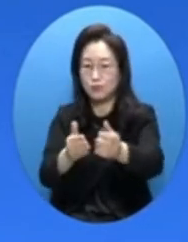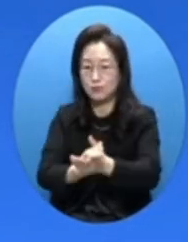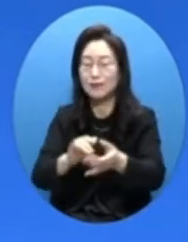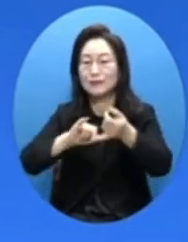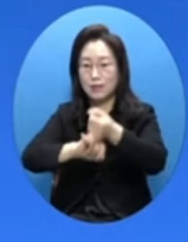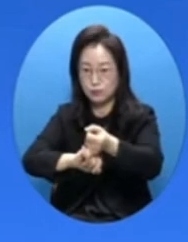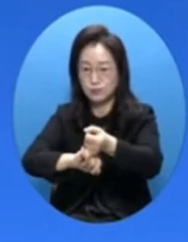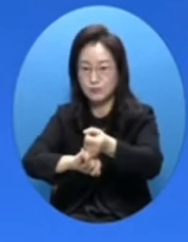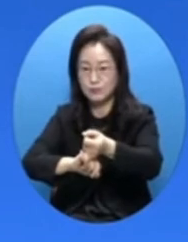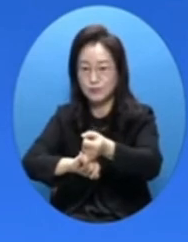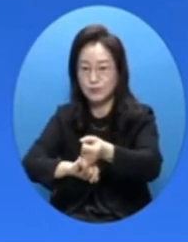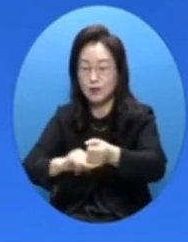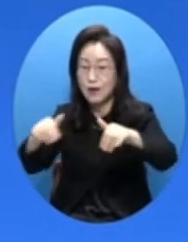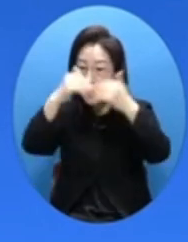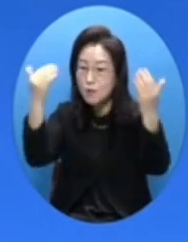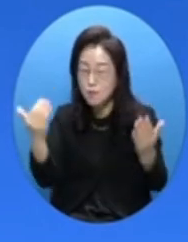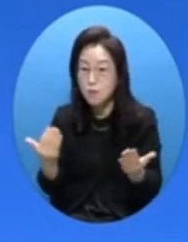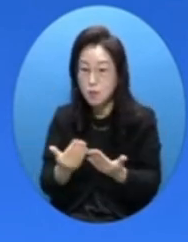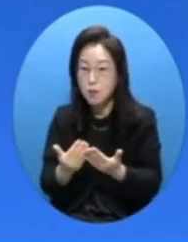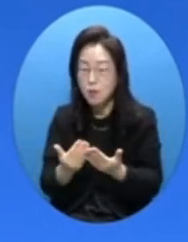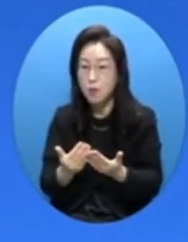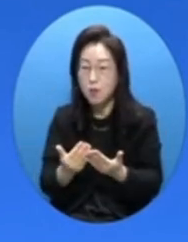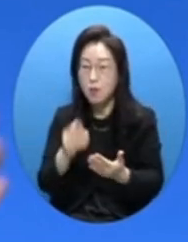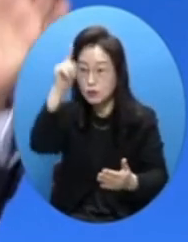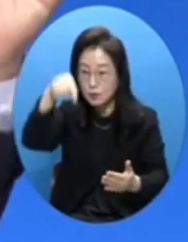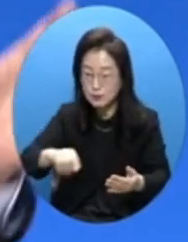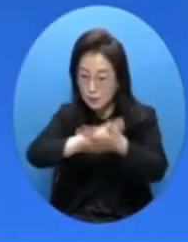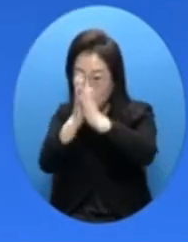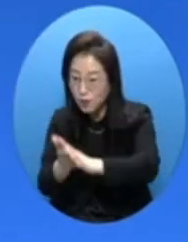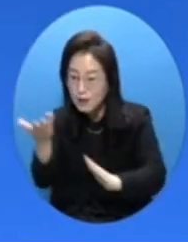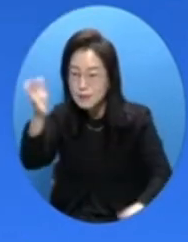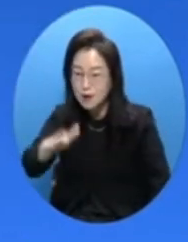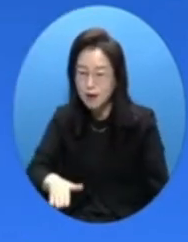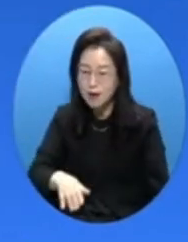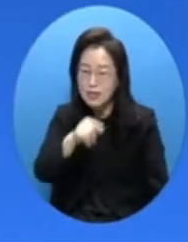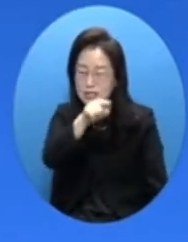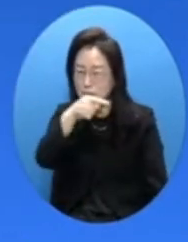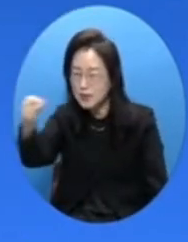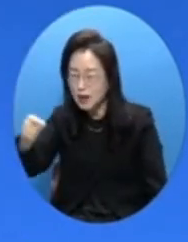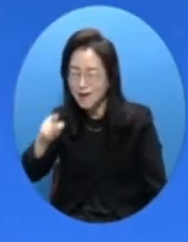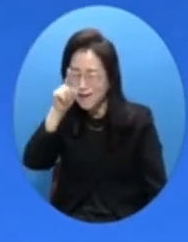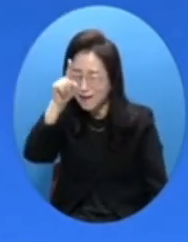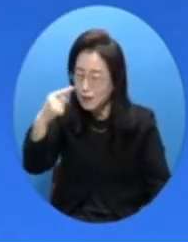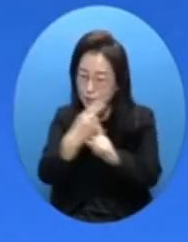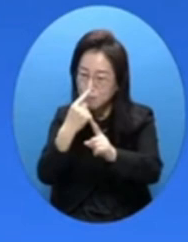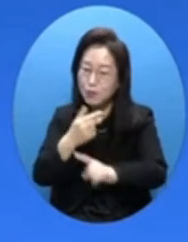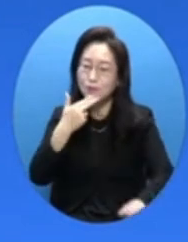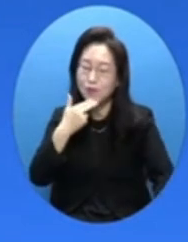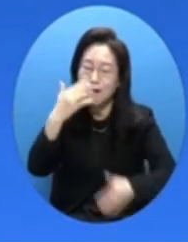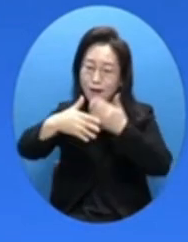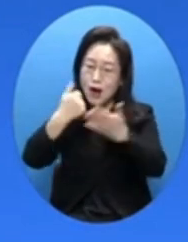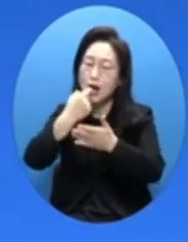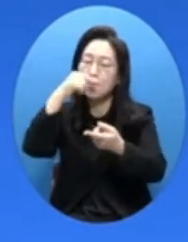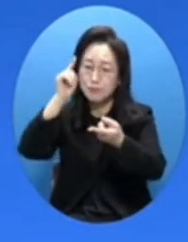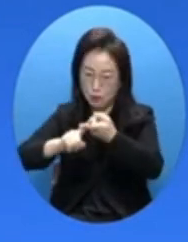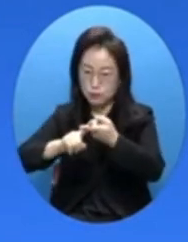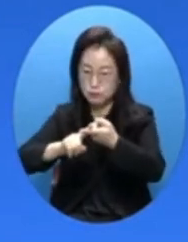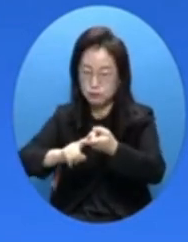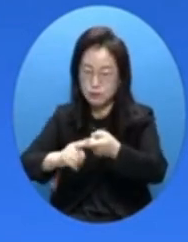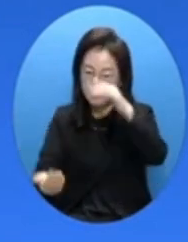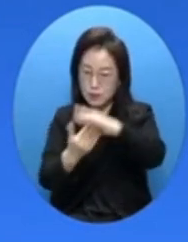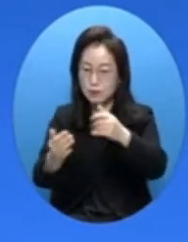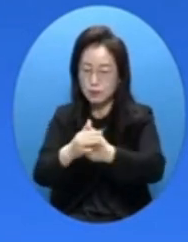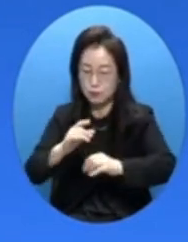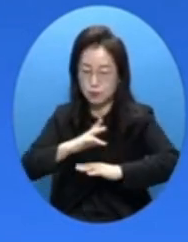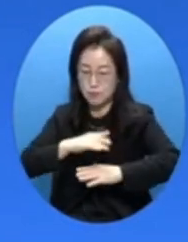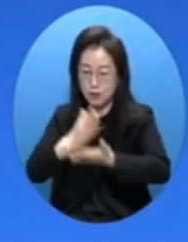약속해 주셨습니다. 온 천지는 변해도 1점이라 변하지 않는 하나님의 약속의 말씀인 것입니다. 두려워 하지 말며 놀라지